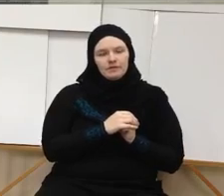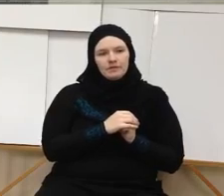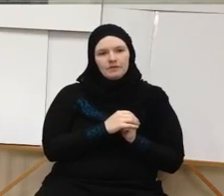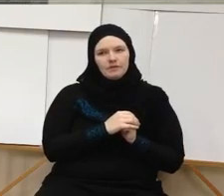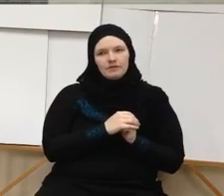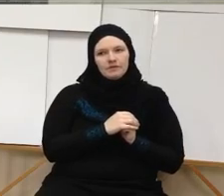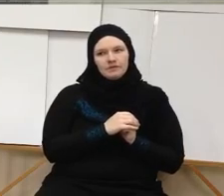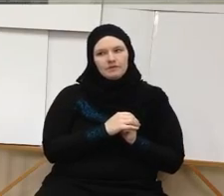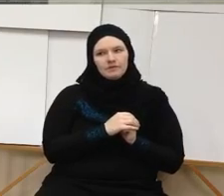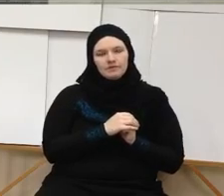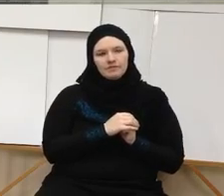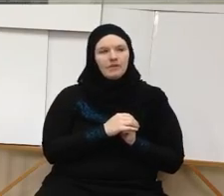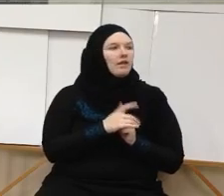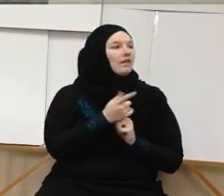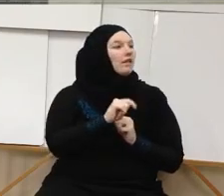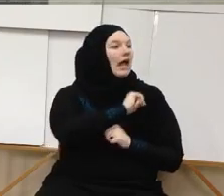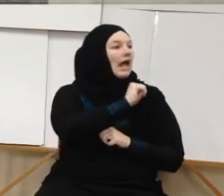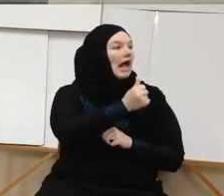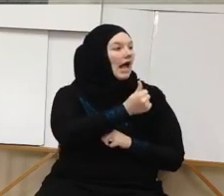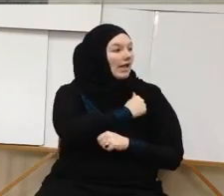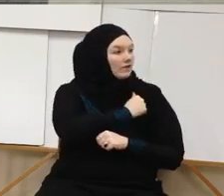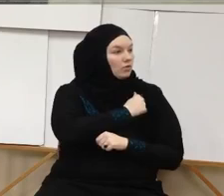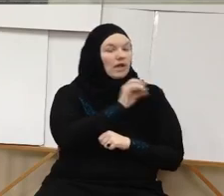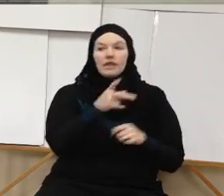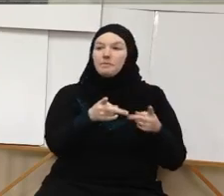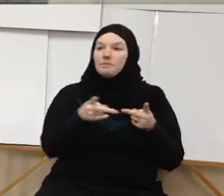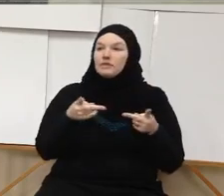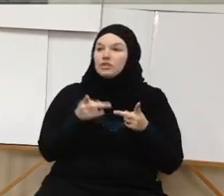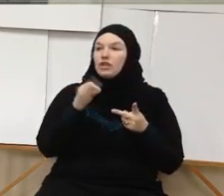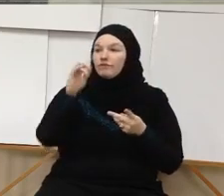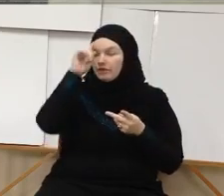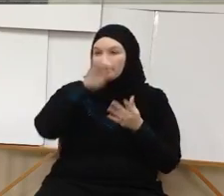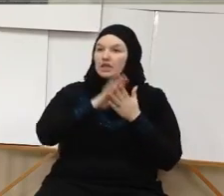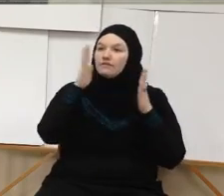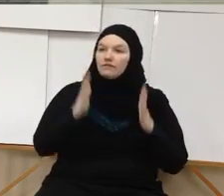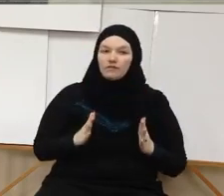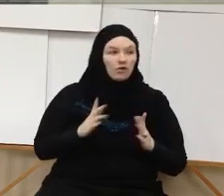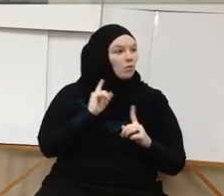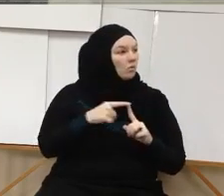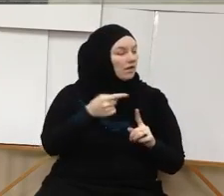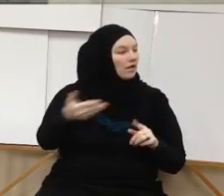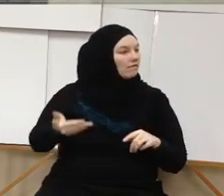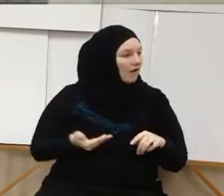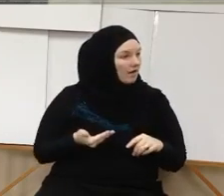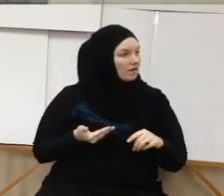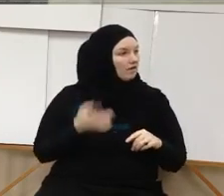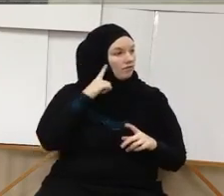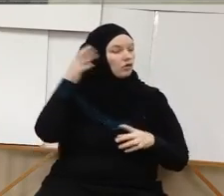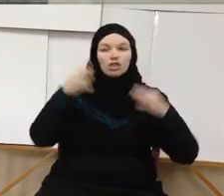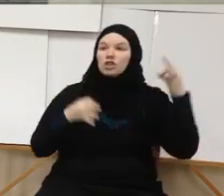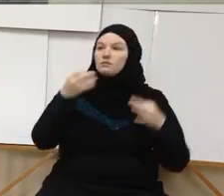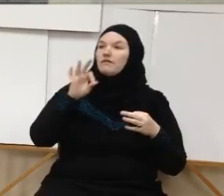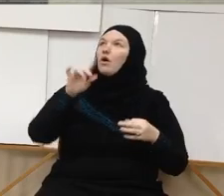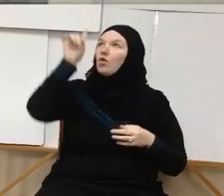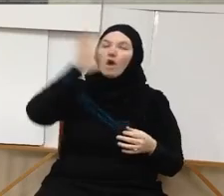وأطعنا. The attitude and the position of the believer when invited to for the judgment of Allah